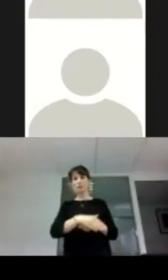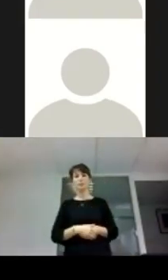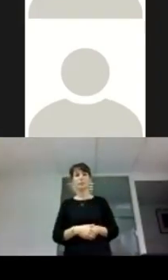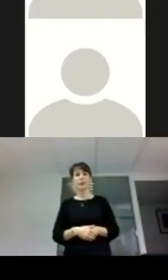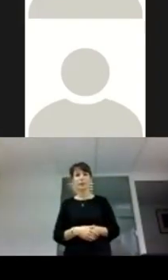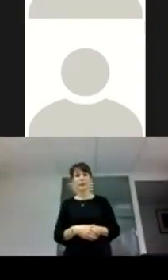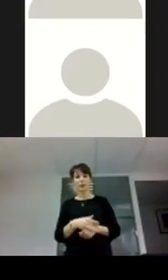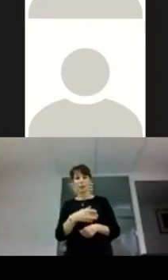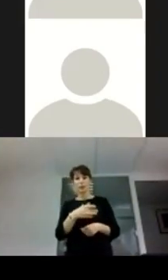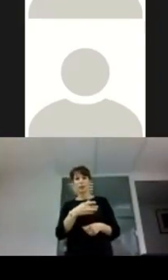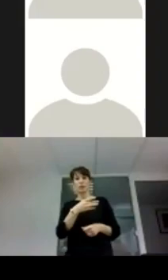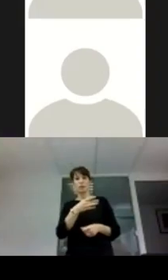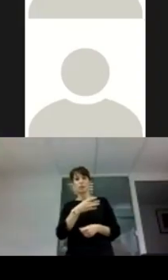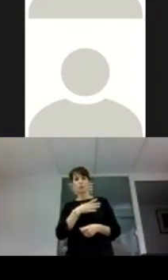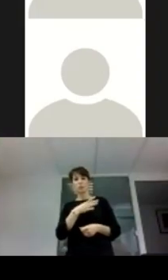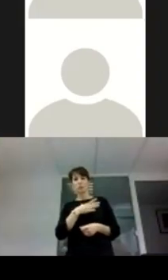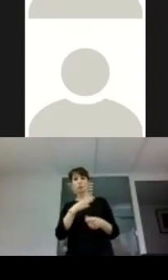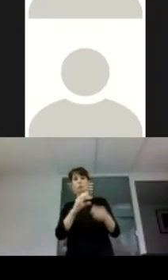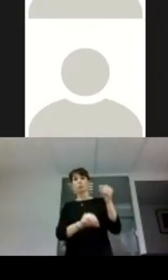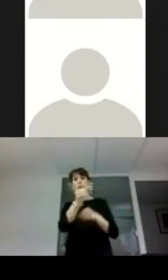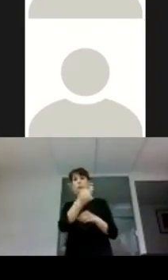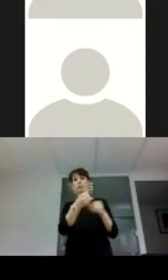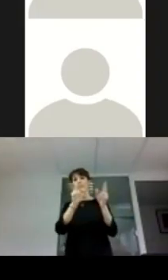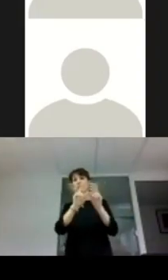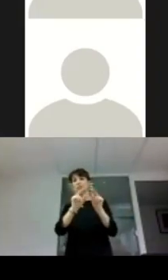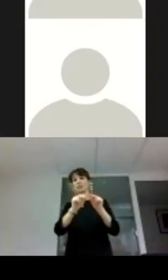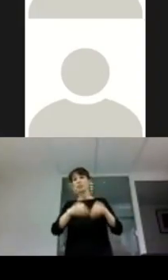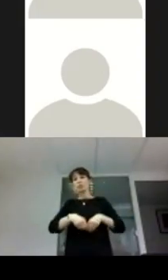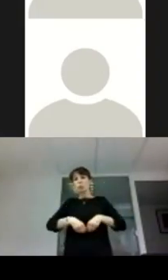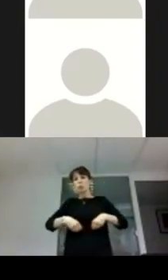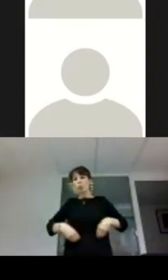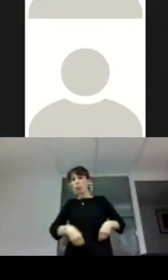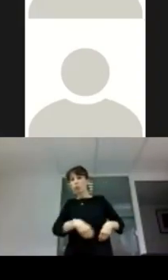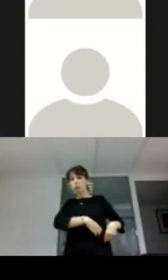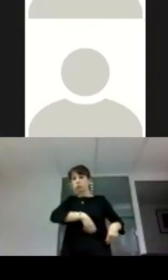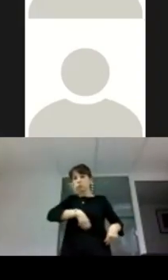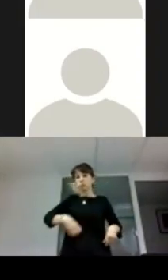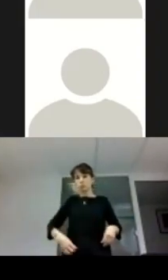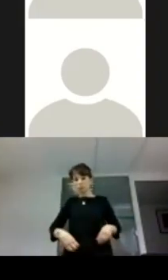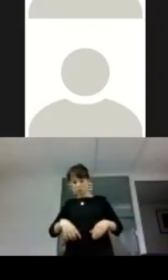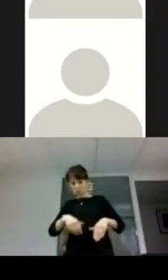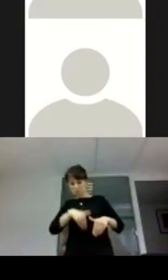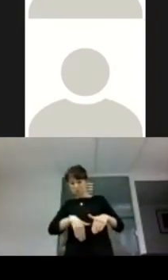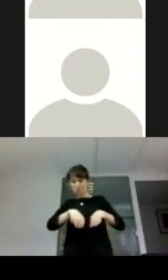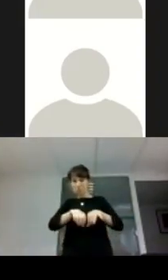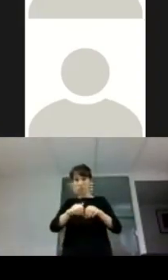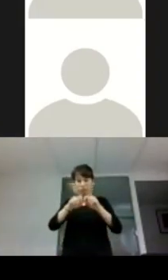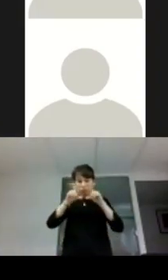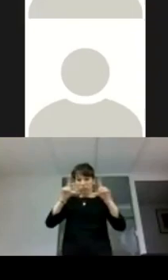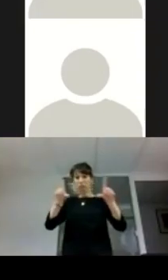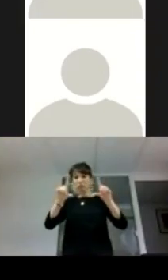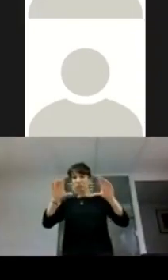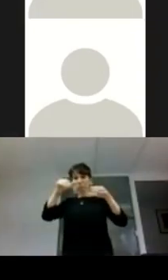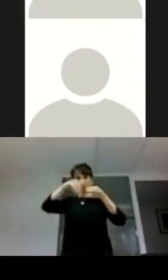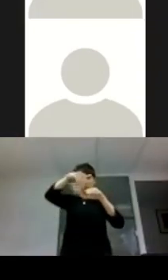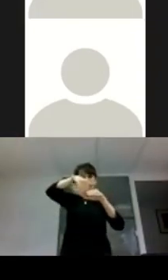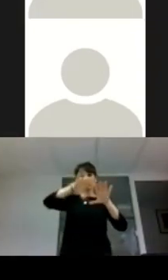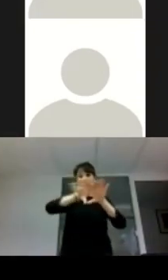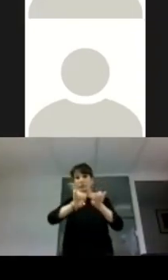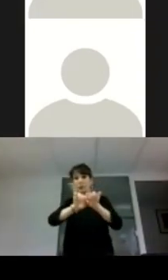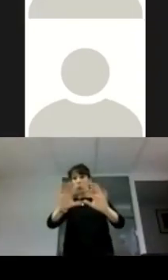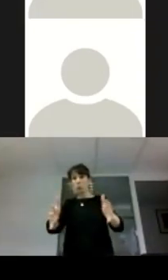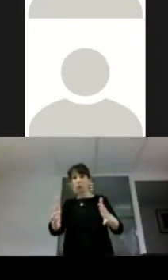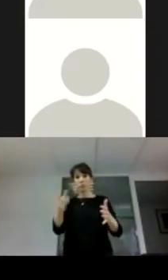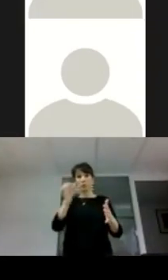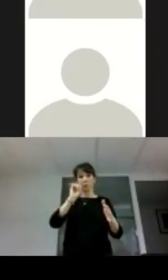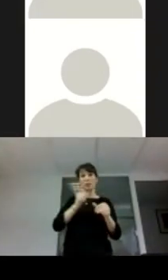beaucoup, et on va essayer, après un petit mot d'introduction, de comprendre un peu comment c'est fait le côlon, parce que c'est souvent des questions qu'on a en consultation, parce que les